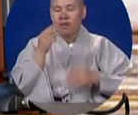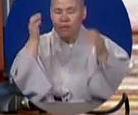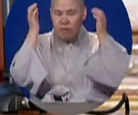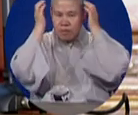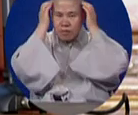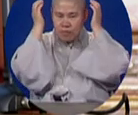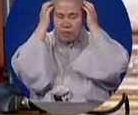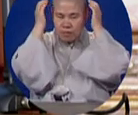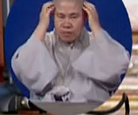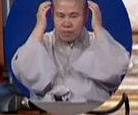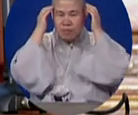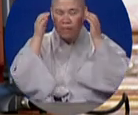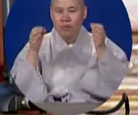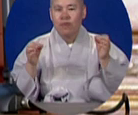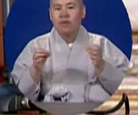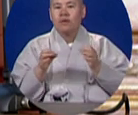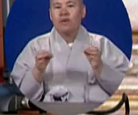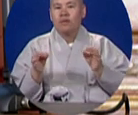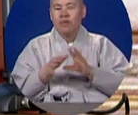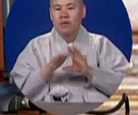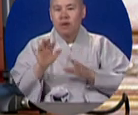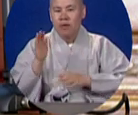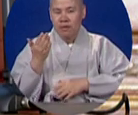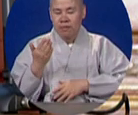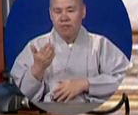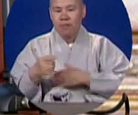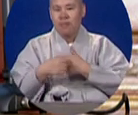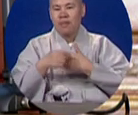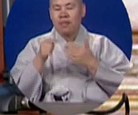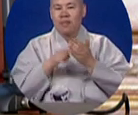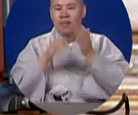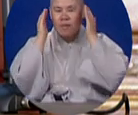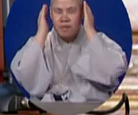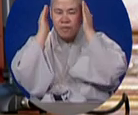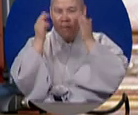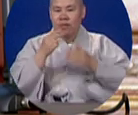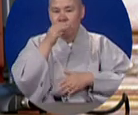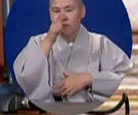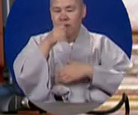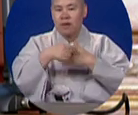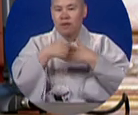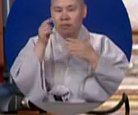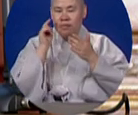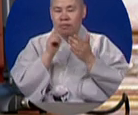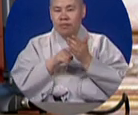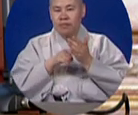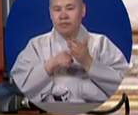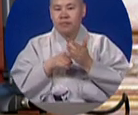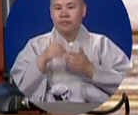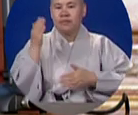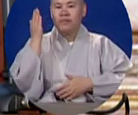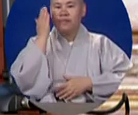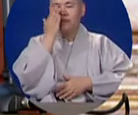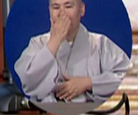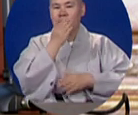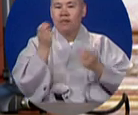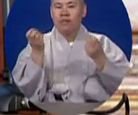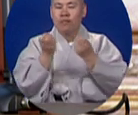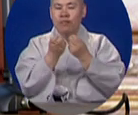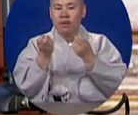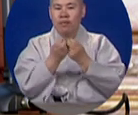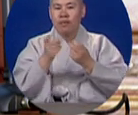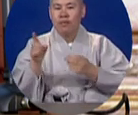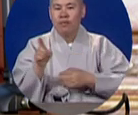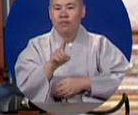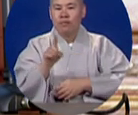마음공부입니다 그러면 중생의 마음을 말키는 방법이 뭐냐